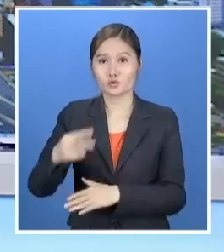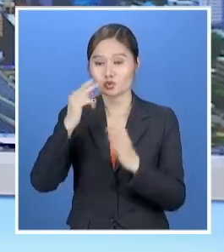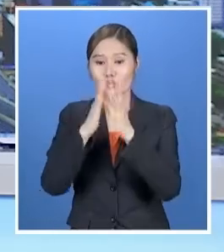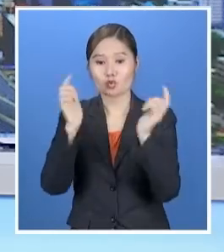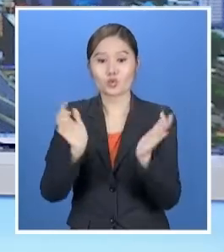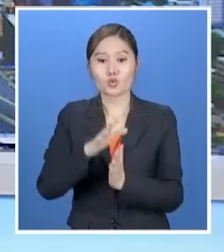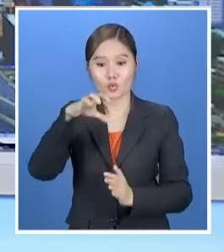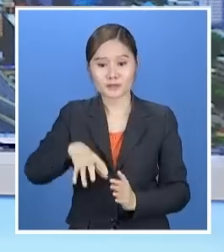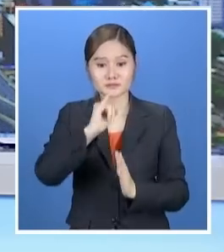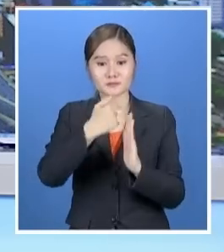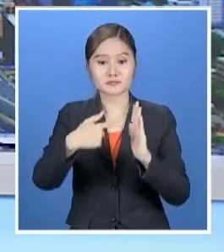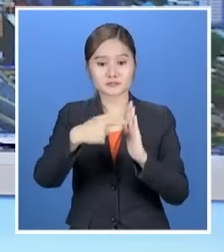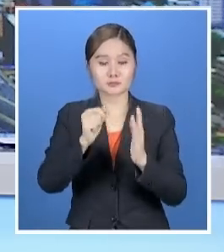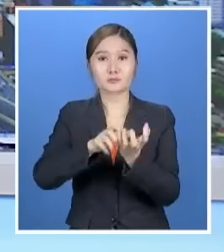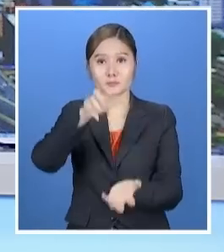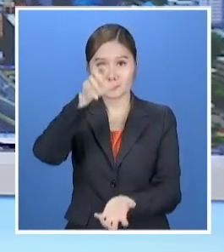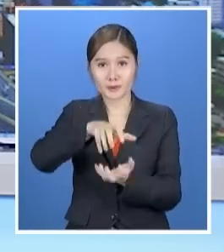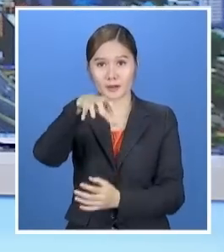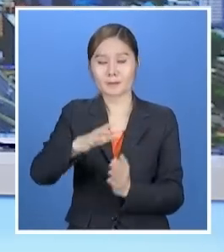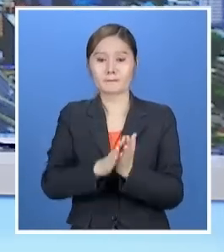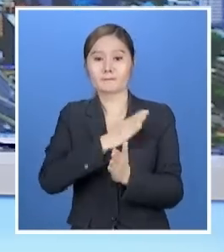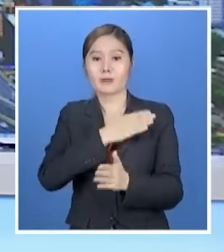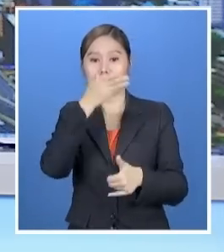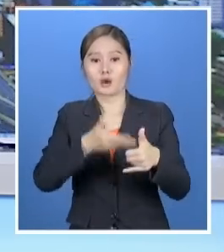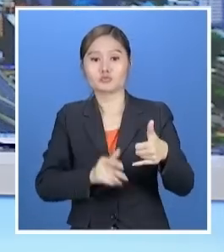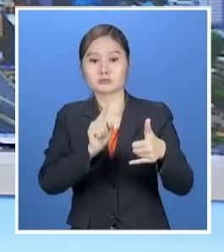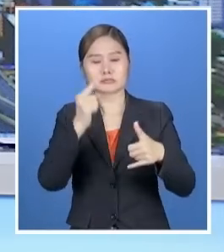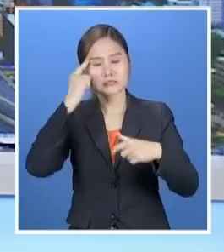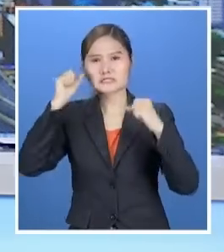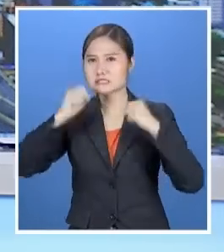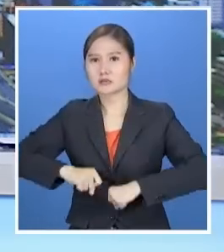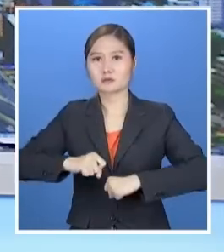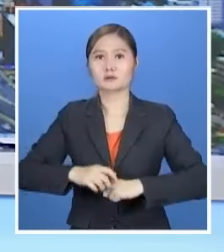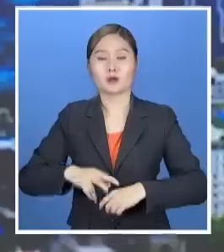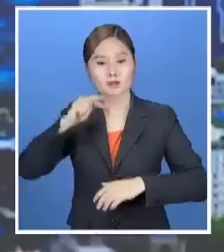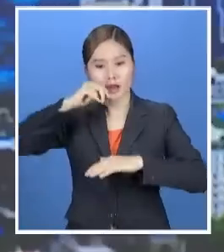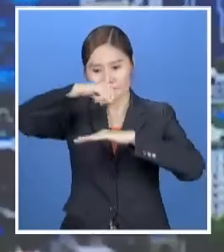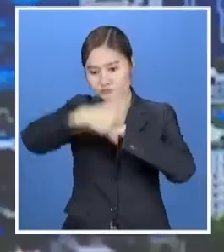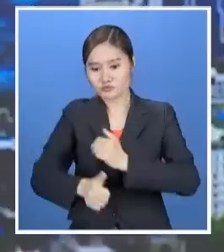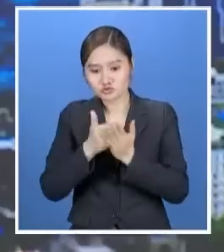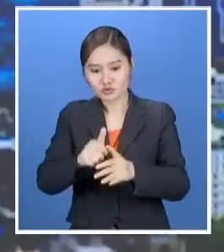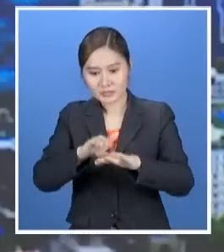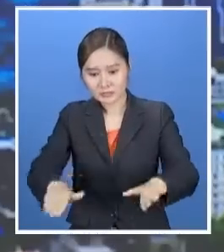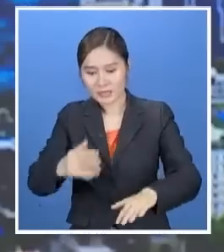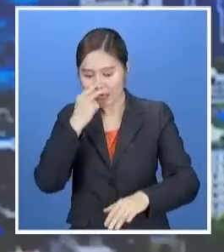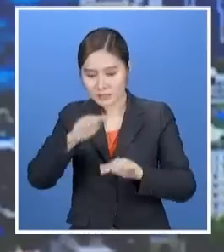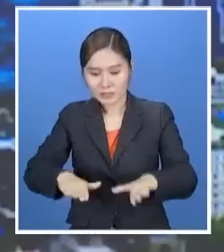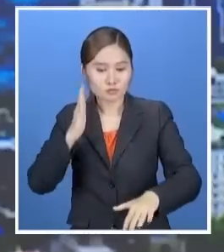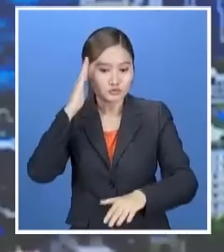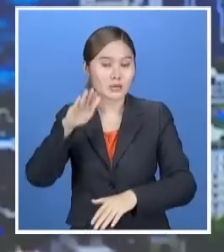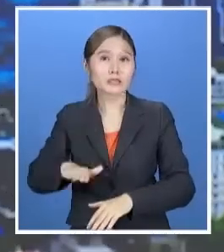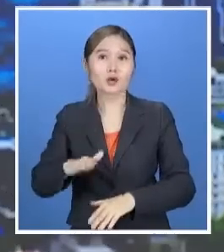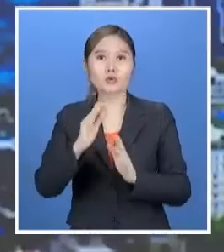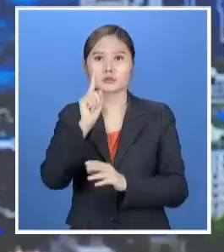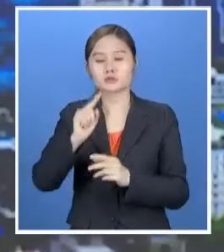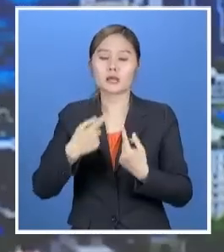ไปดูที่วัดบางฝ้ายในจังหวัดสมุทรปราการนะคะพระรูปหนึ่งค่ะตัดสินใจกระโดดลงไปในน้ำไปช่วยเด็กหลังจากที่เห็นว่าเด็กชายคนหนึ่